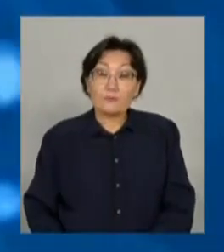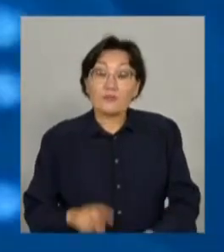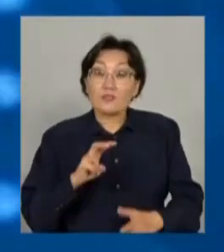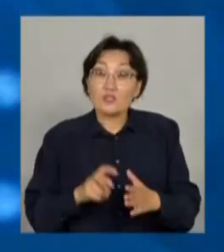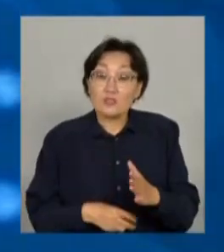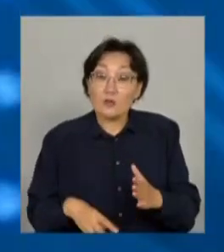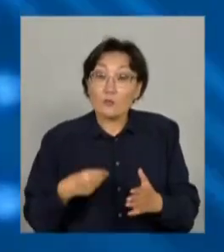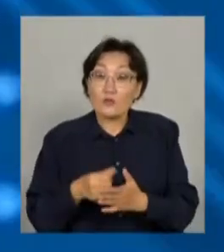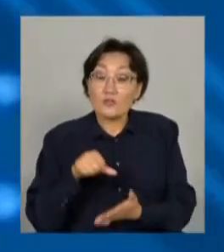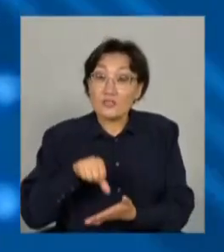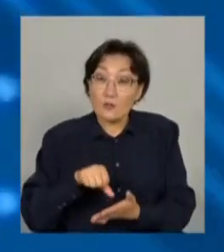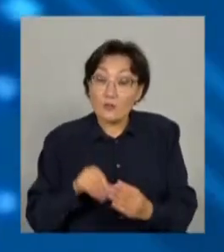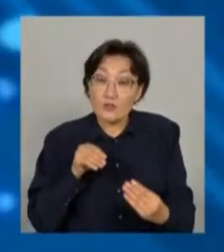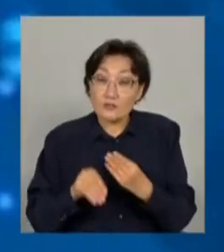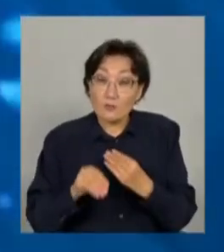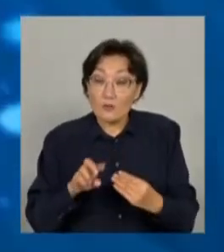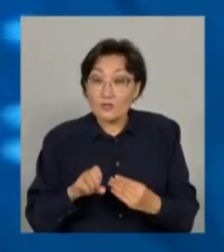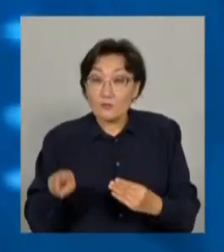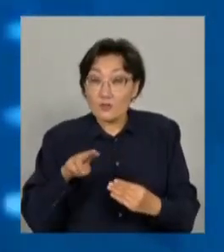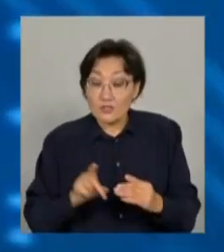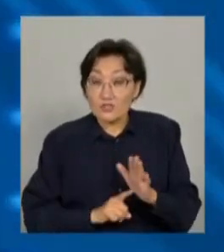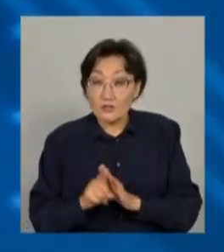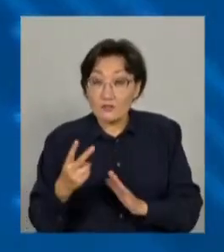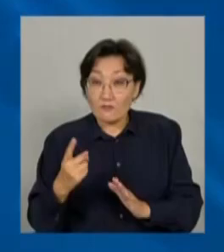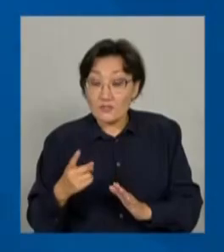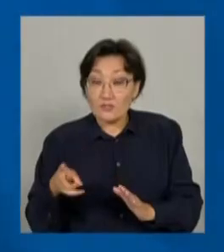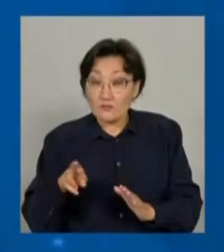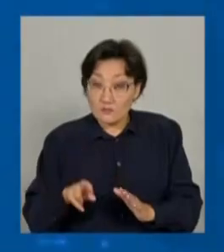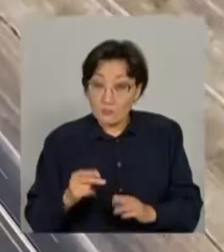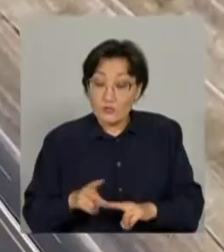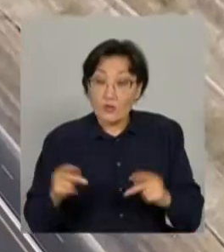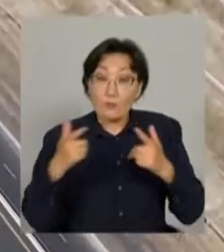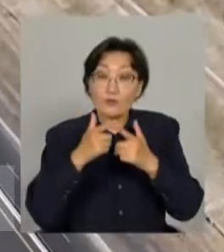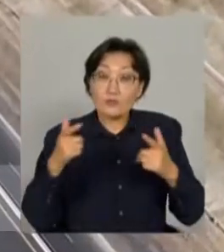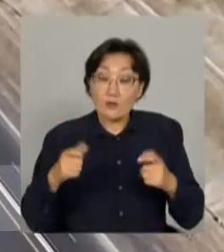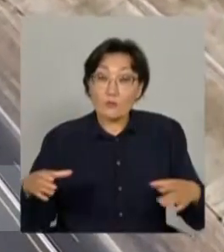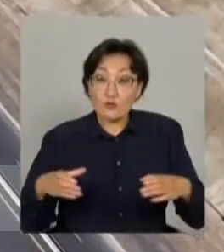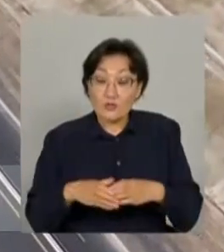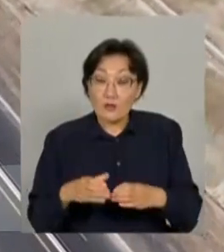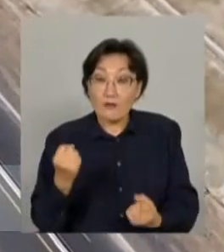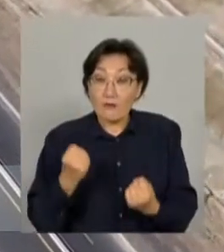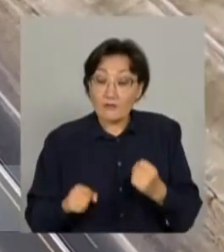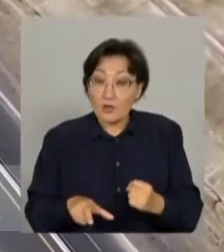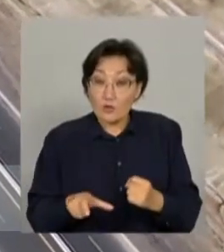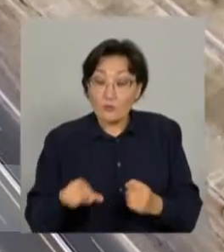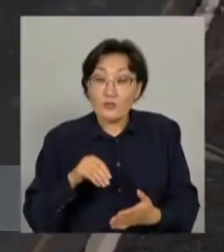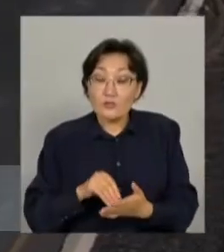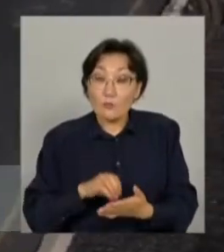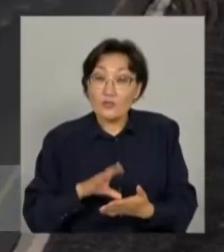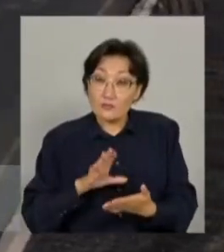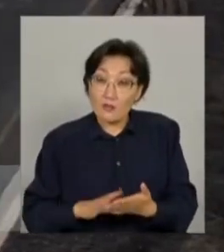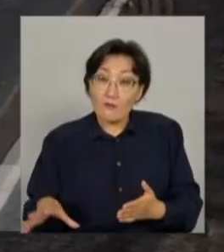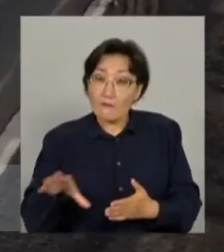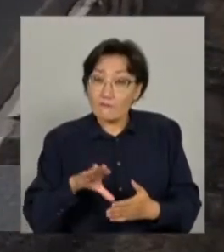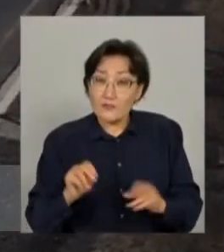Взимать плату с участников движения на Бакаде начнут с 21 июля. Об этом сообщили в Комитете автодорог. Ставки утверждены для